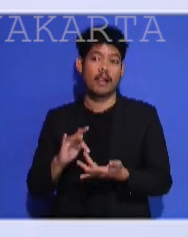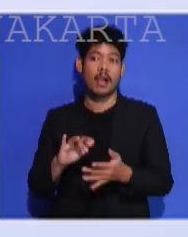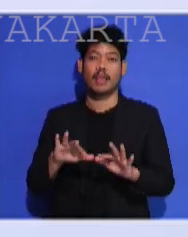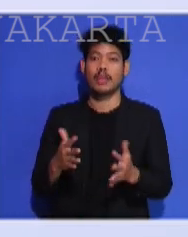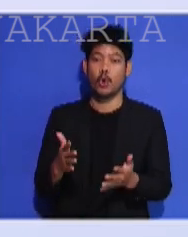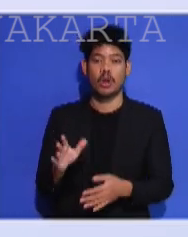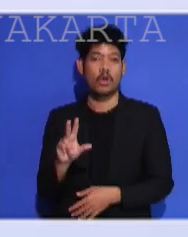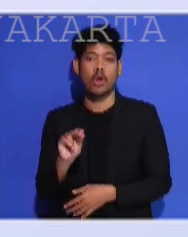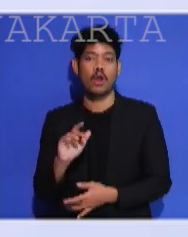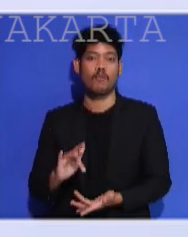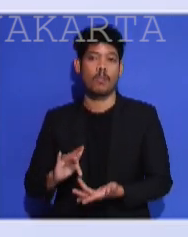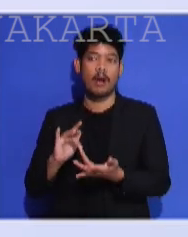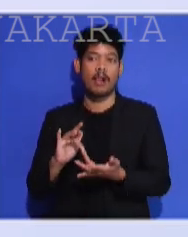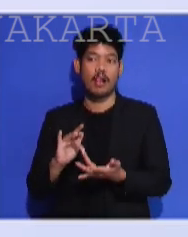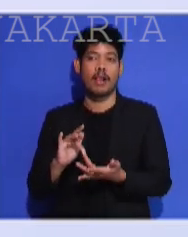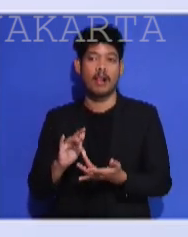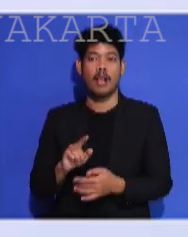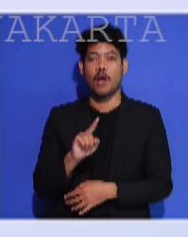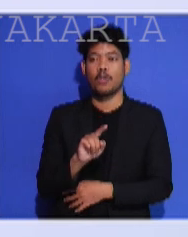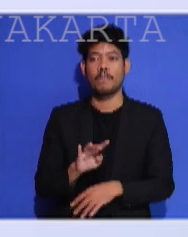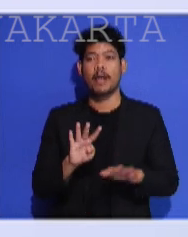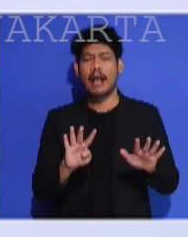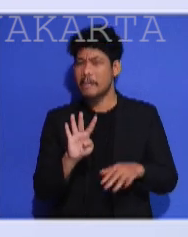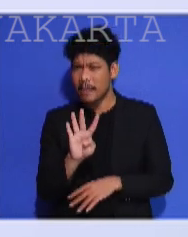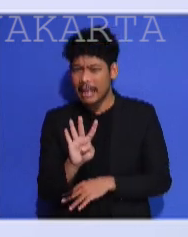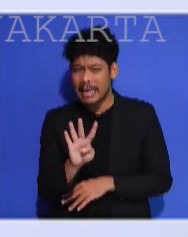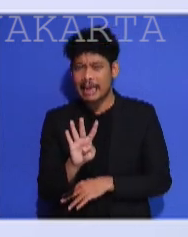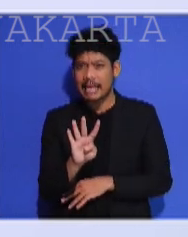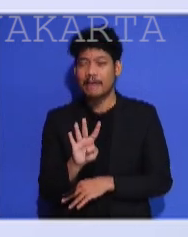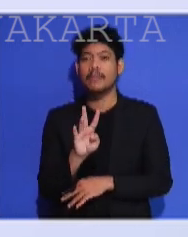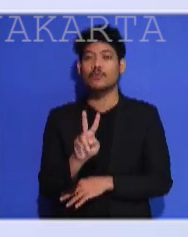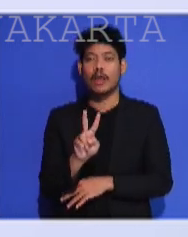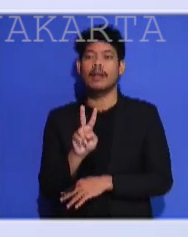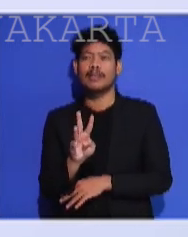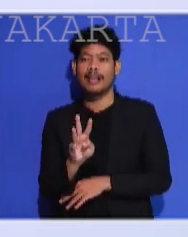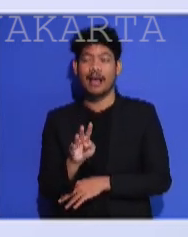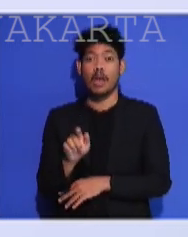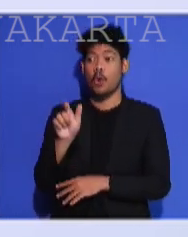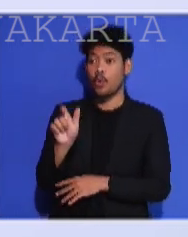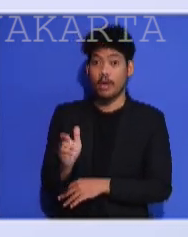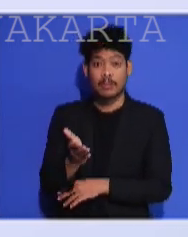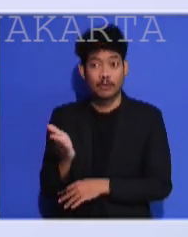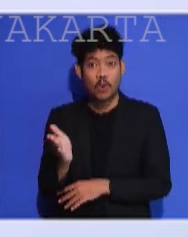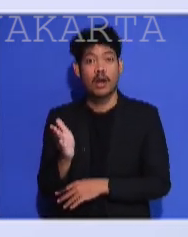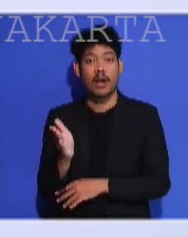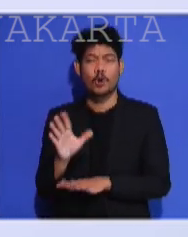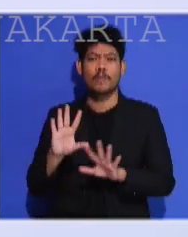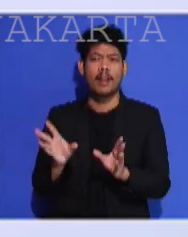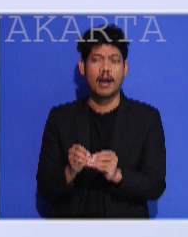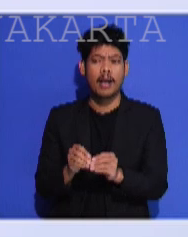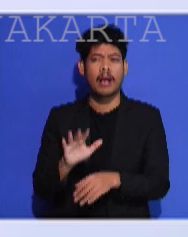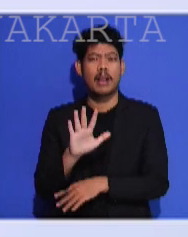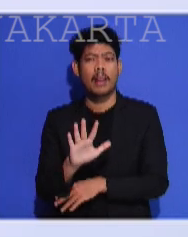sebesar 142,18 juta orang dengan total 58 juta pekerja